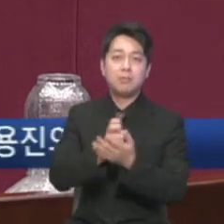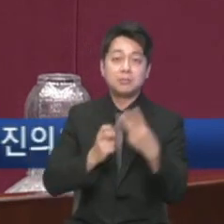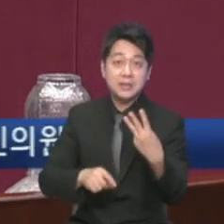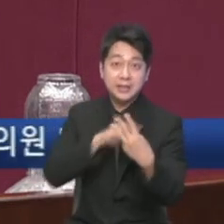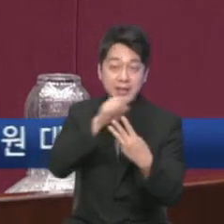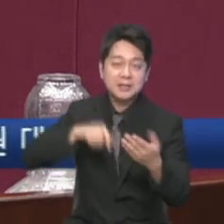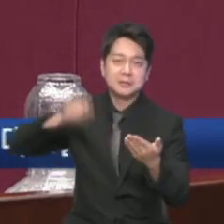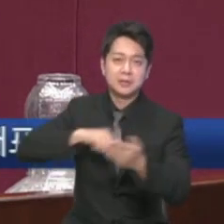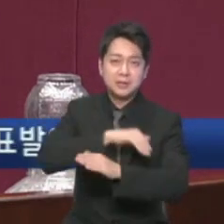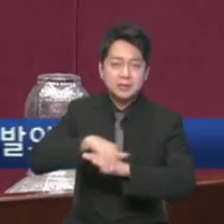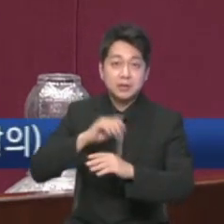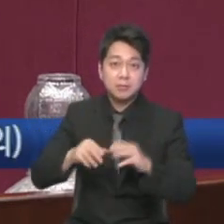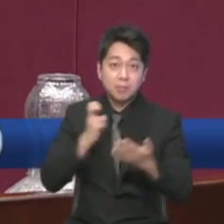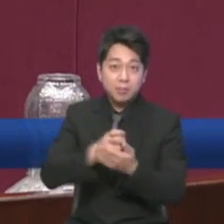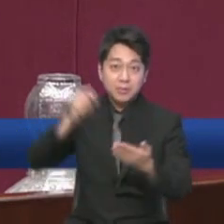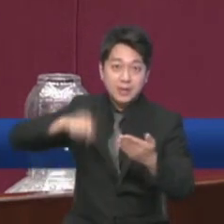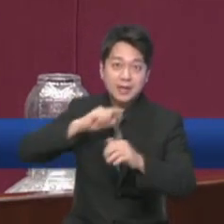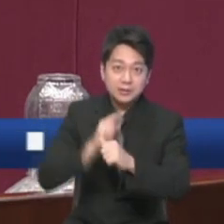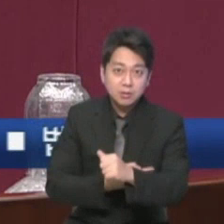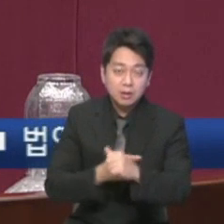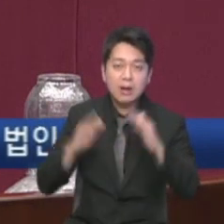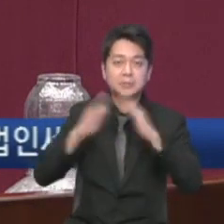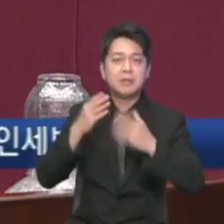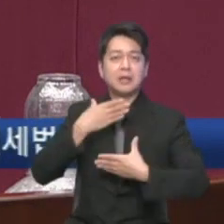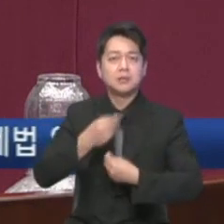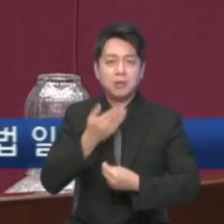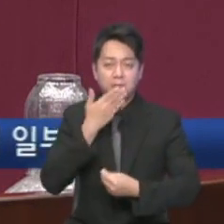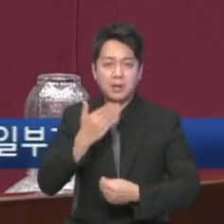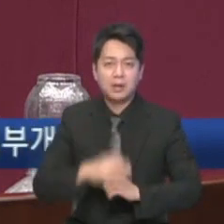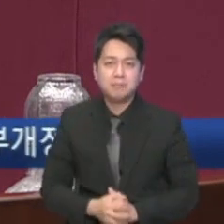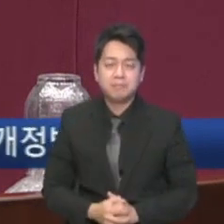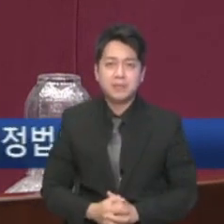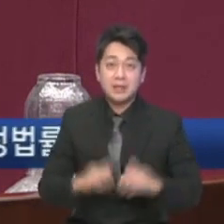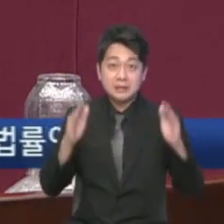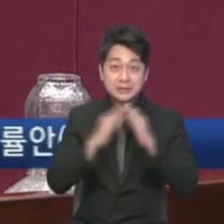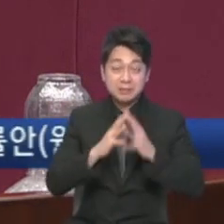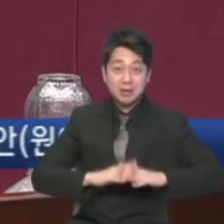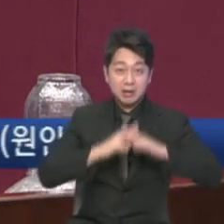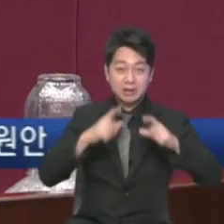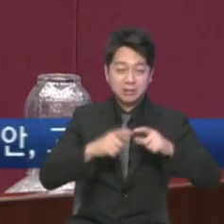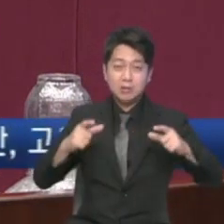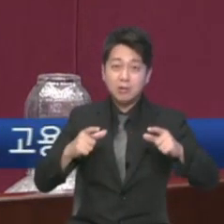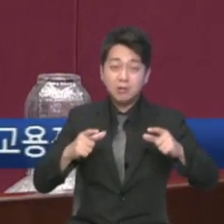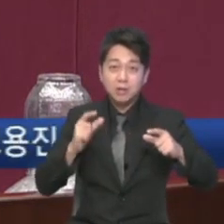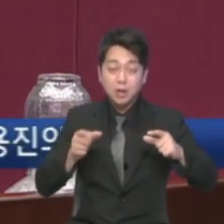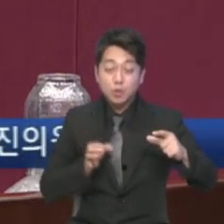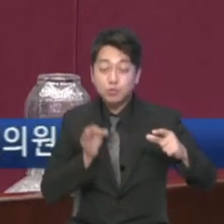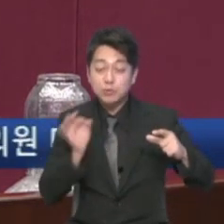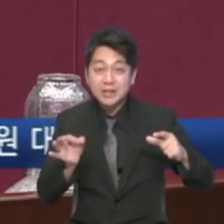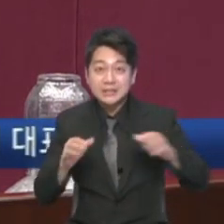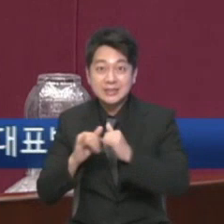않으면 공급을 아무리 늘려봐야 무용지물이 되고 공급 물량은 투기꾼들의 먹잇감으로 전락하게 될 것입니다. 주택